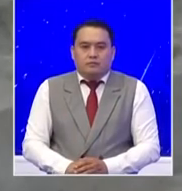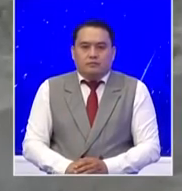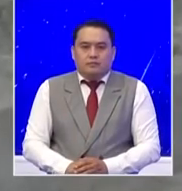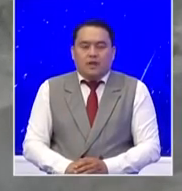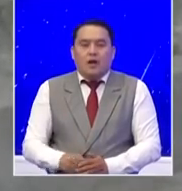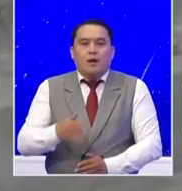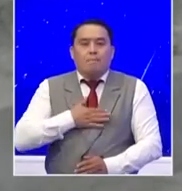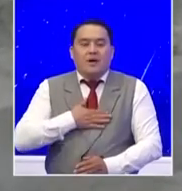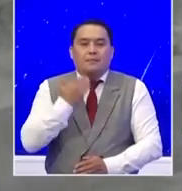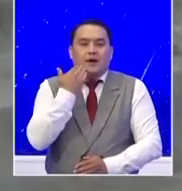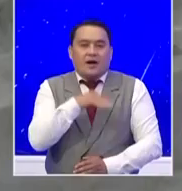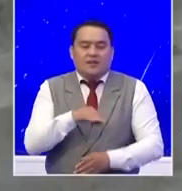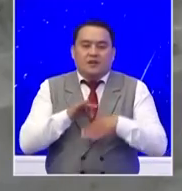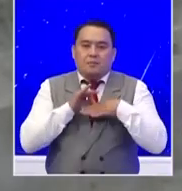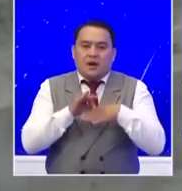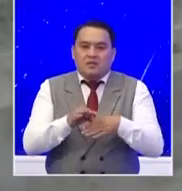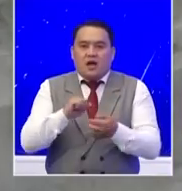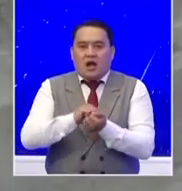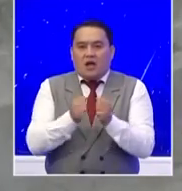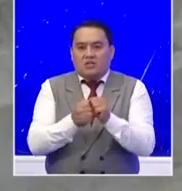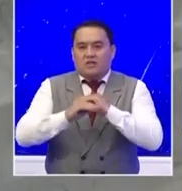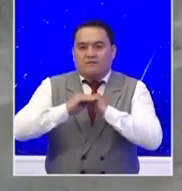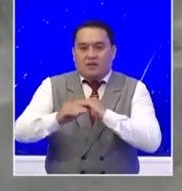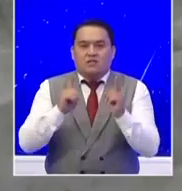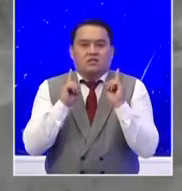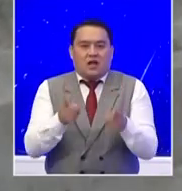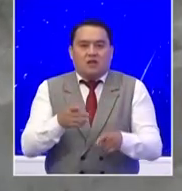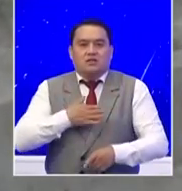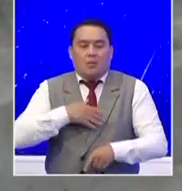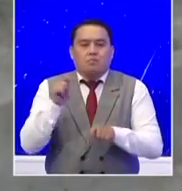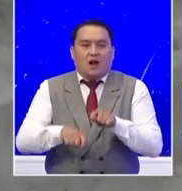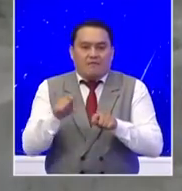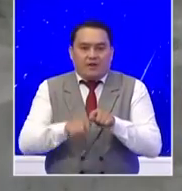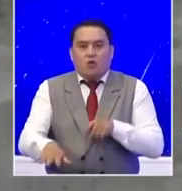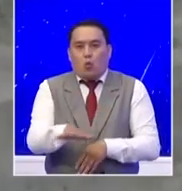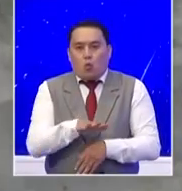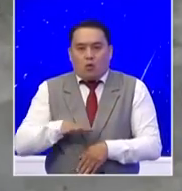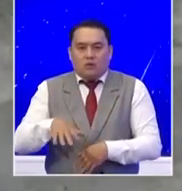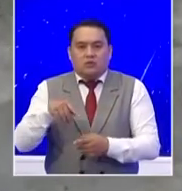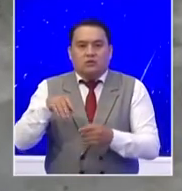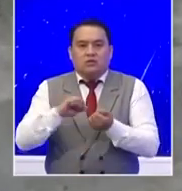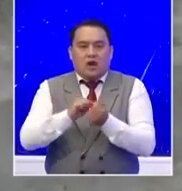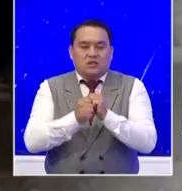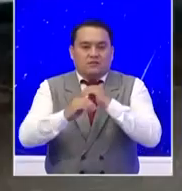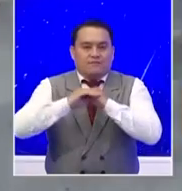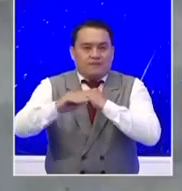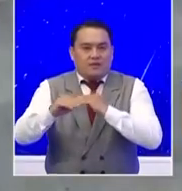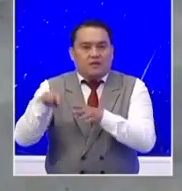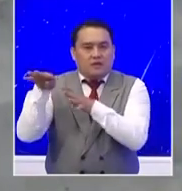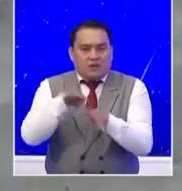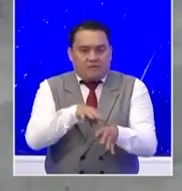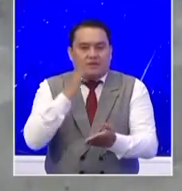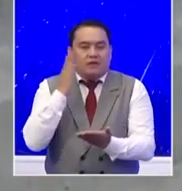Мы проверяем качество накладываемого асфальта. Согласно нашим проверкам, на данном участке трасса соответствует всем требуемым